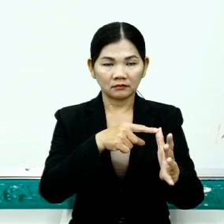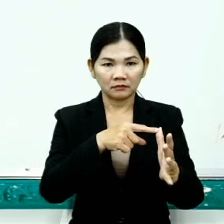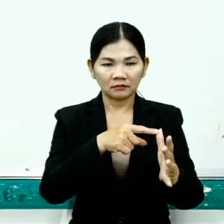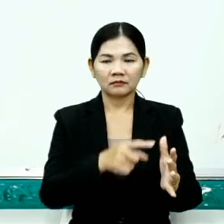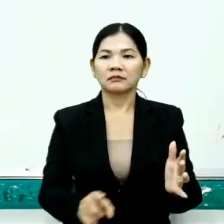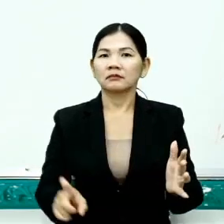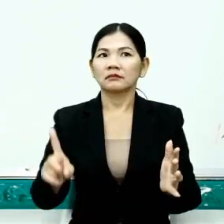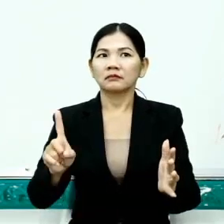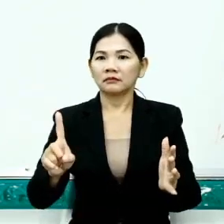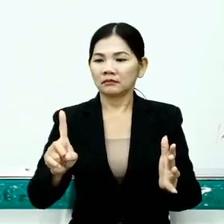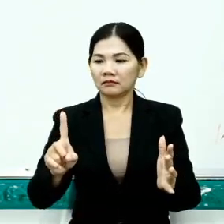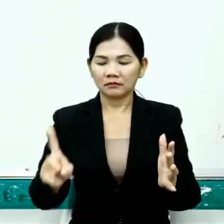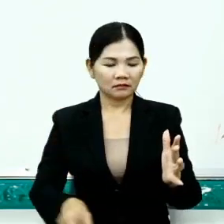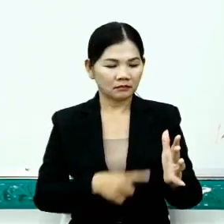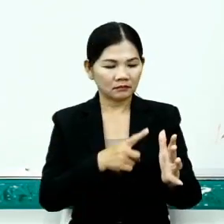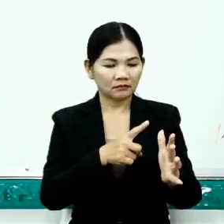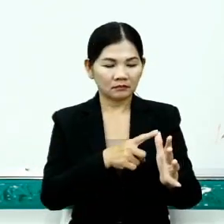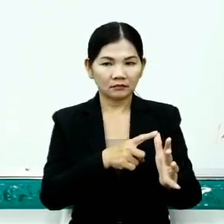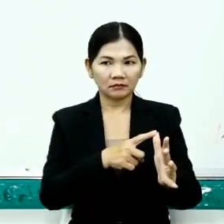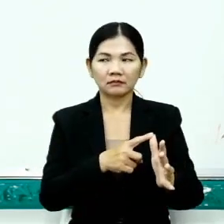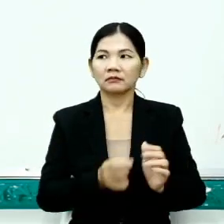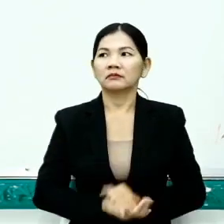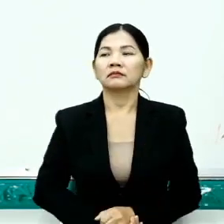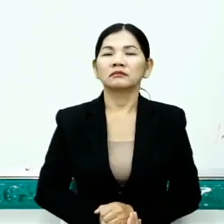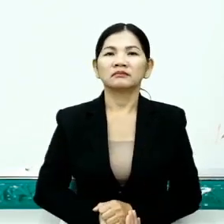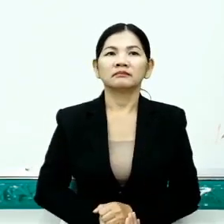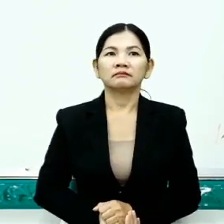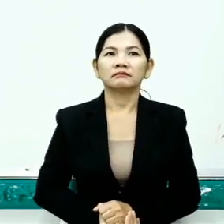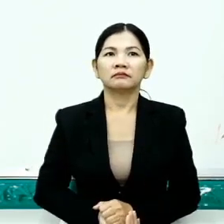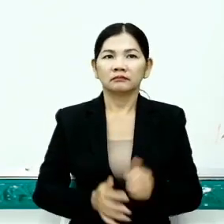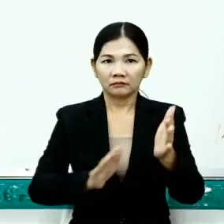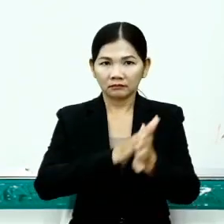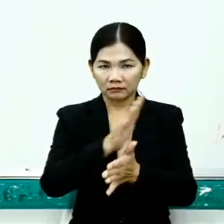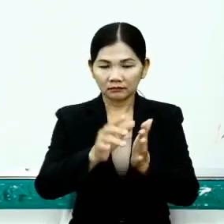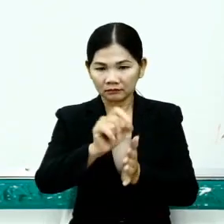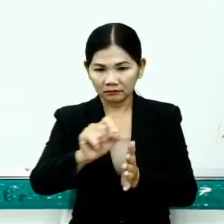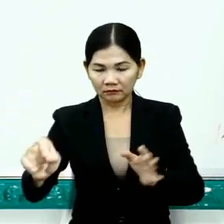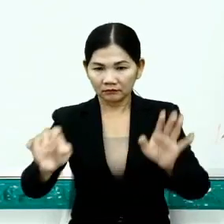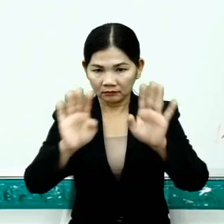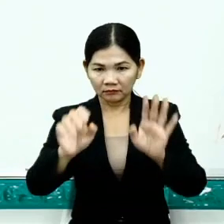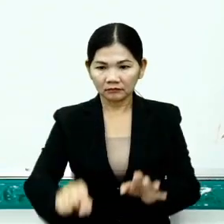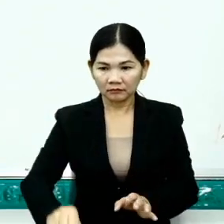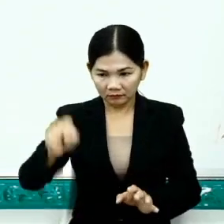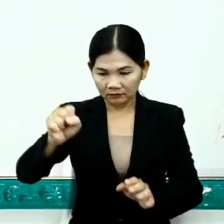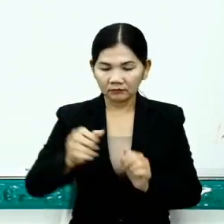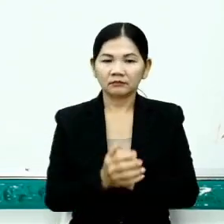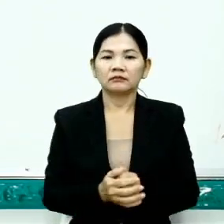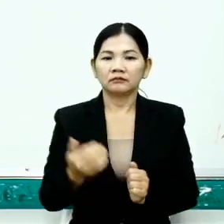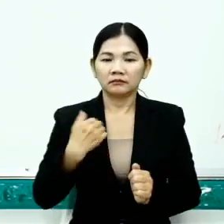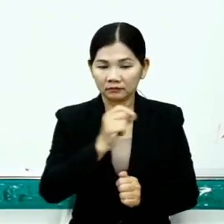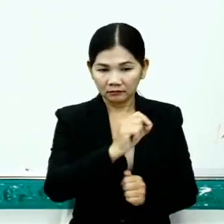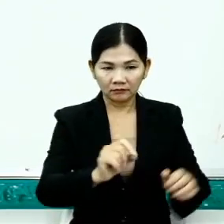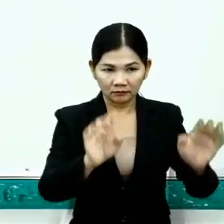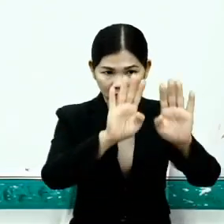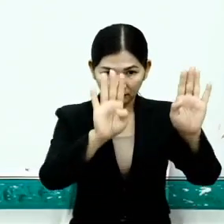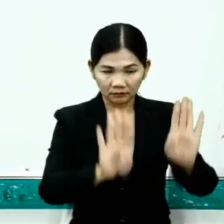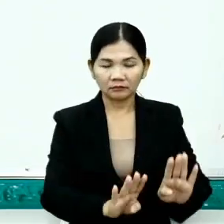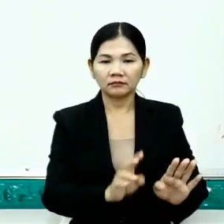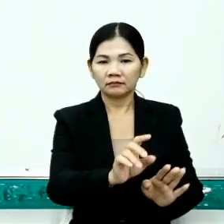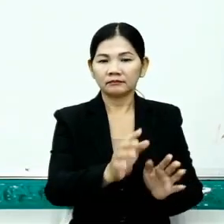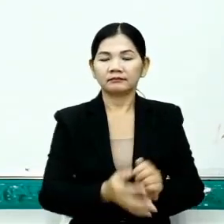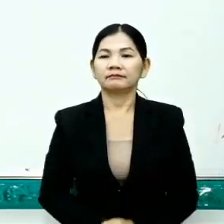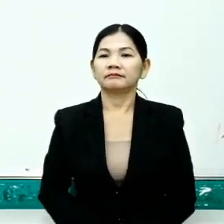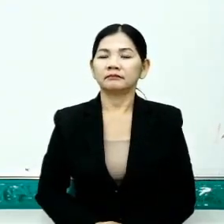ស្រៈអានិងផស្រៈអាឥឡូវកូនកូនសរសេរនៅលើក្តារឈ្នួនអ្នកគ្រូសរសេរនៅលើក្តារ